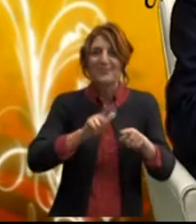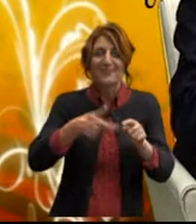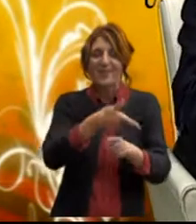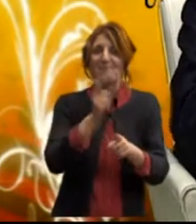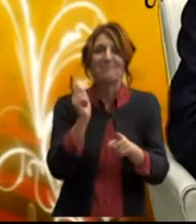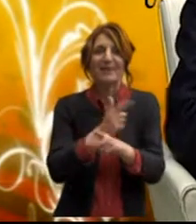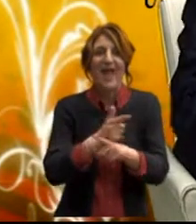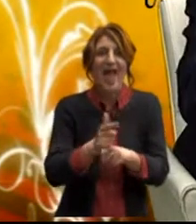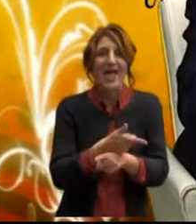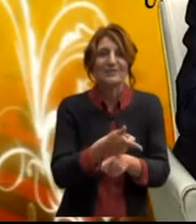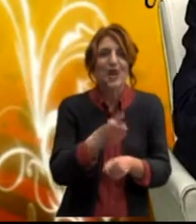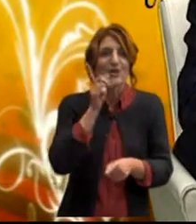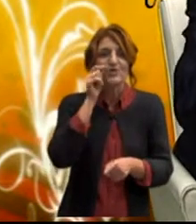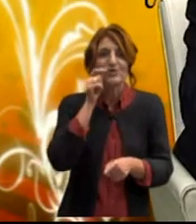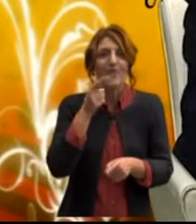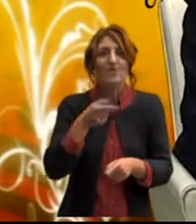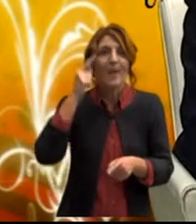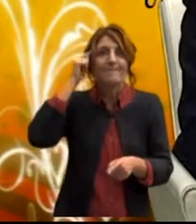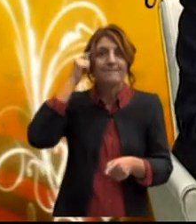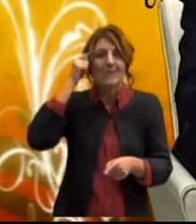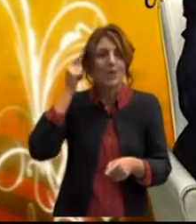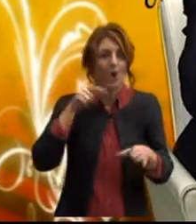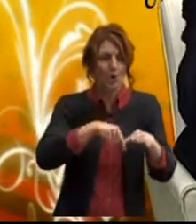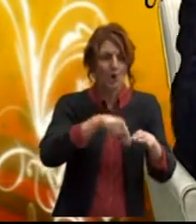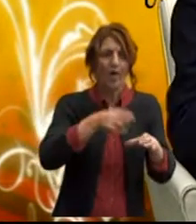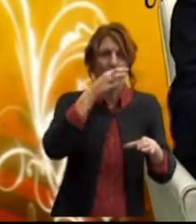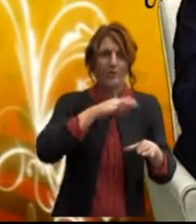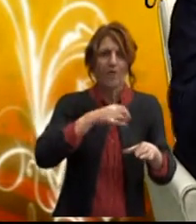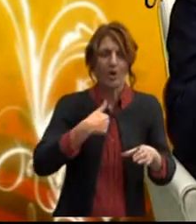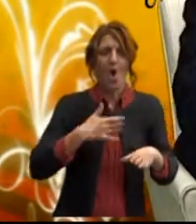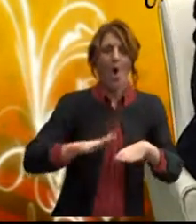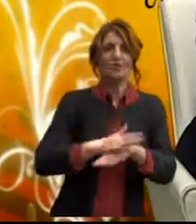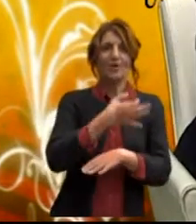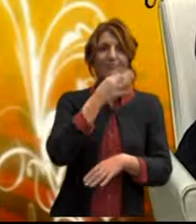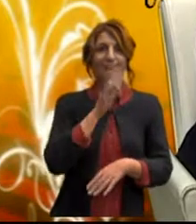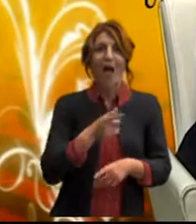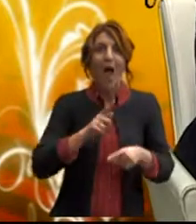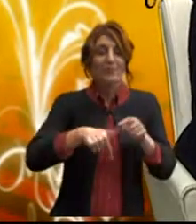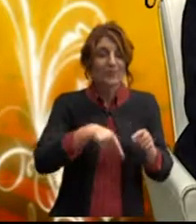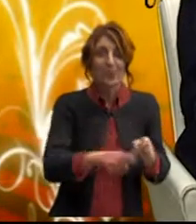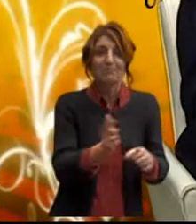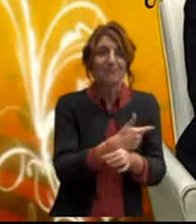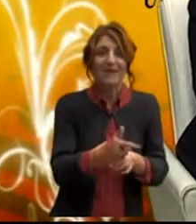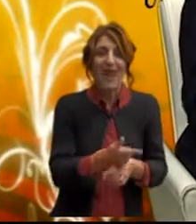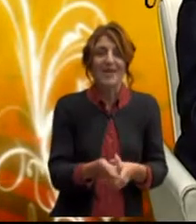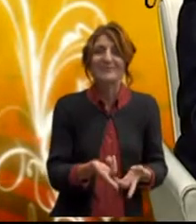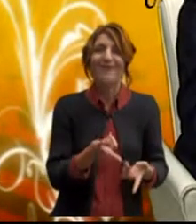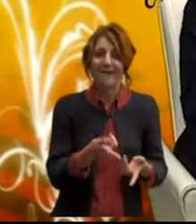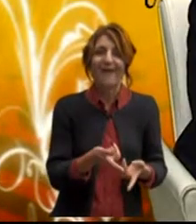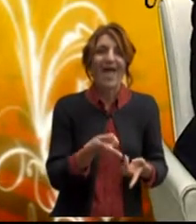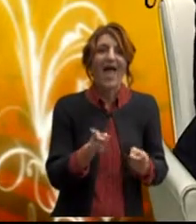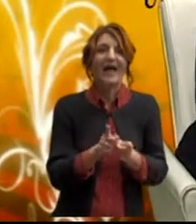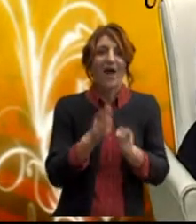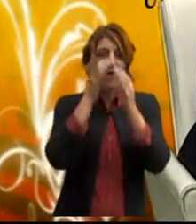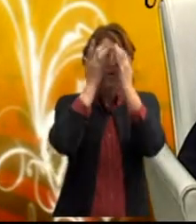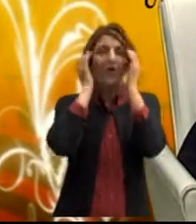pacijenata reagira i na ono što misli da je lijek. Znači, koliko je važan naš stav prema nečemu. E, to nam sad, to se zove